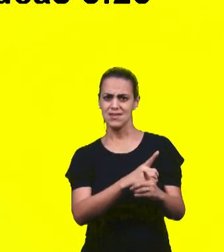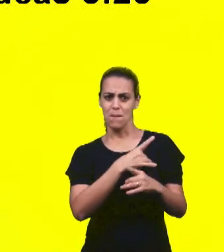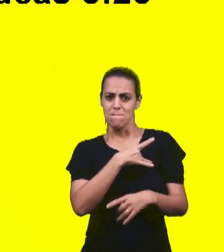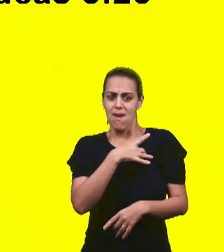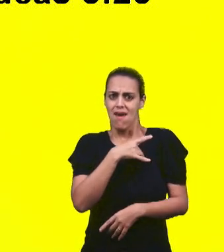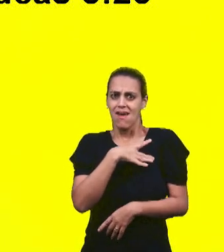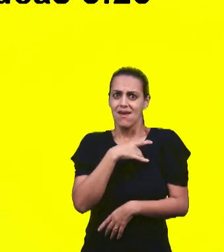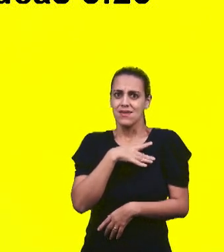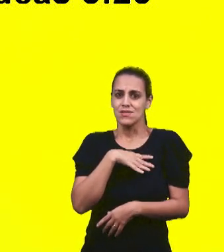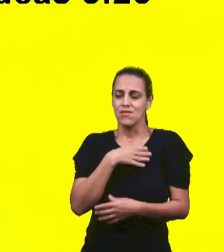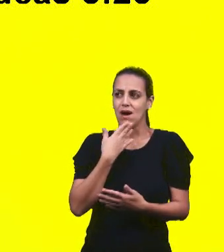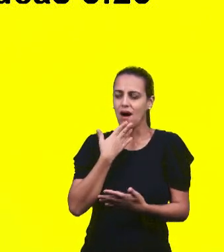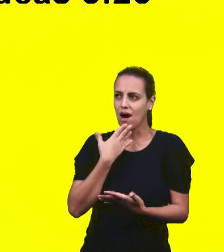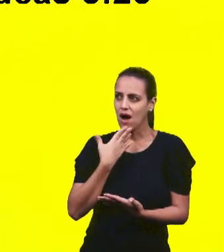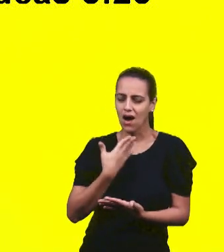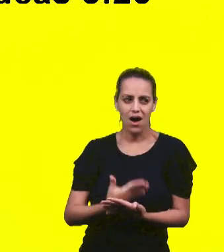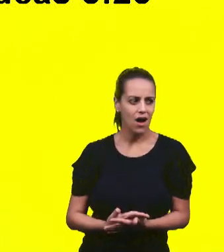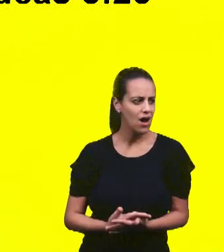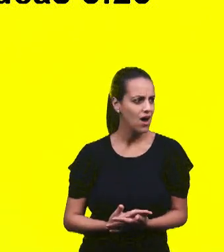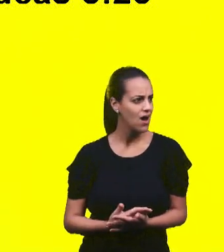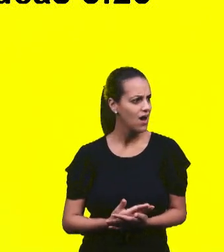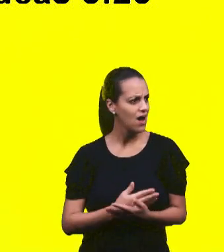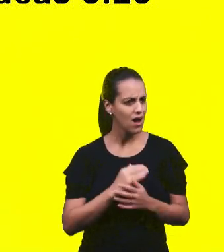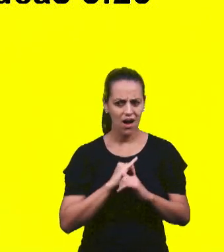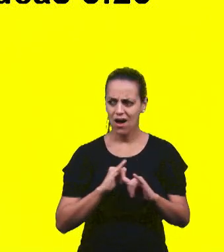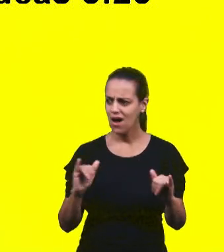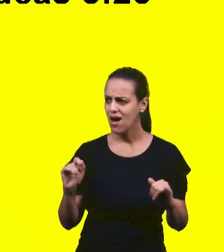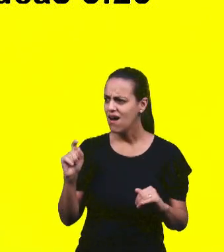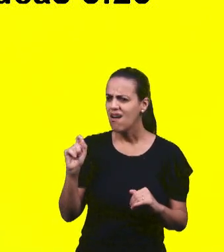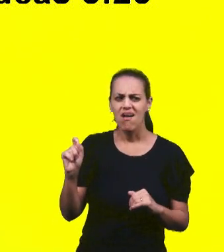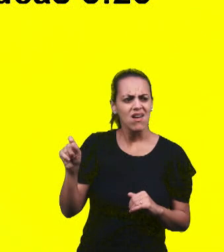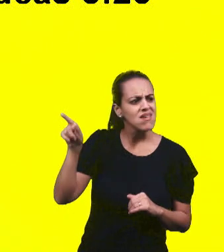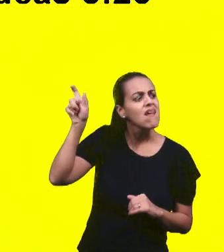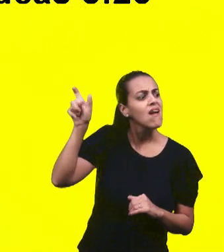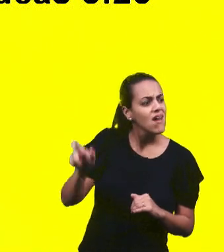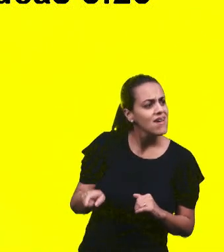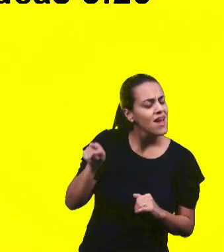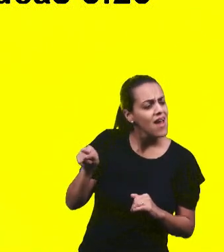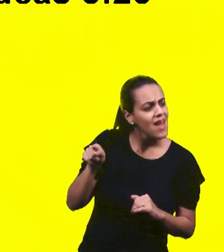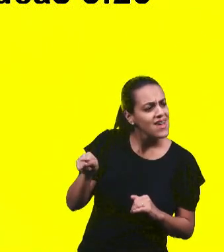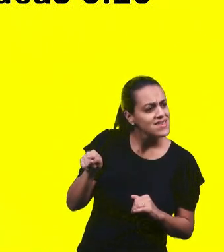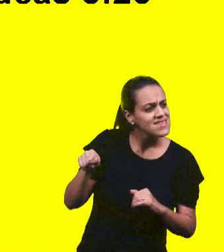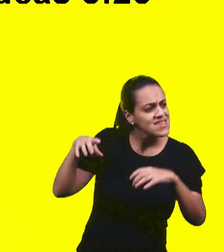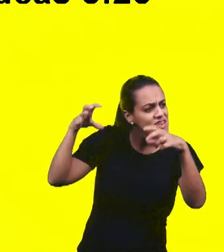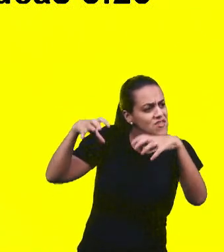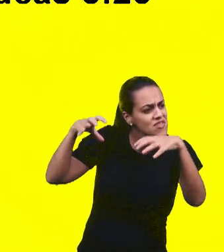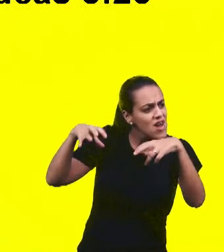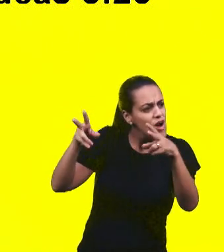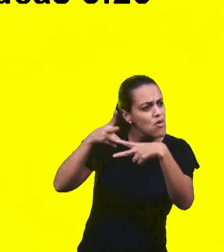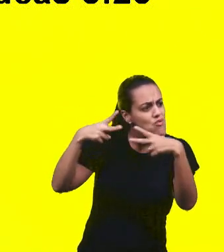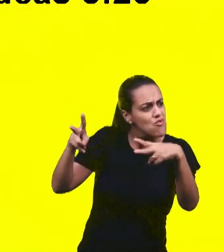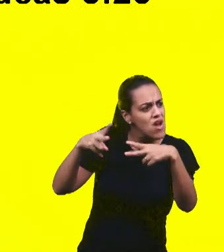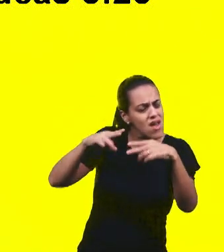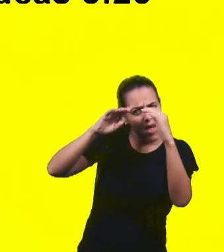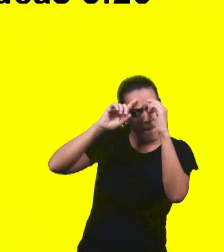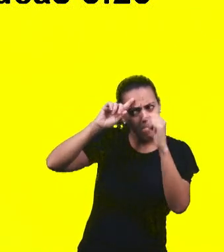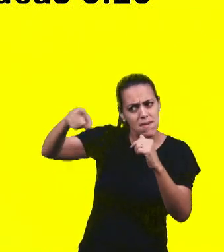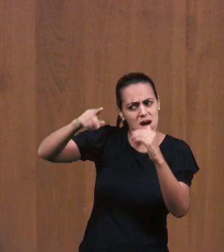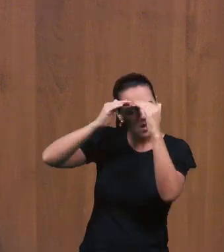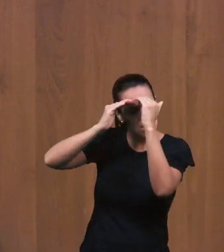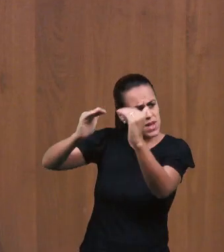ayant peur, ils se sont émerveillés en disant les uns les autres, qui est celui-là que même les vents et